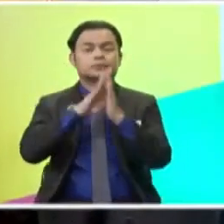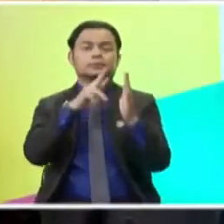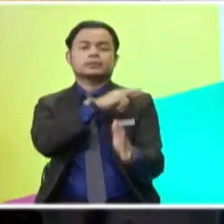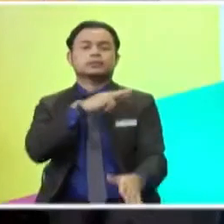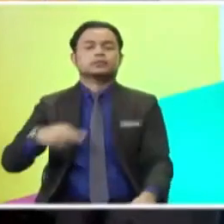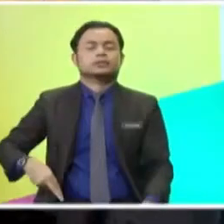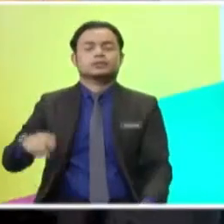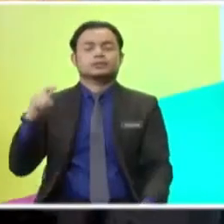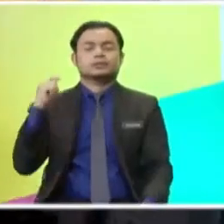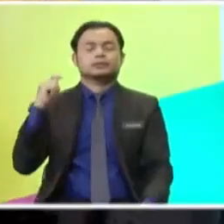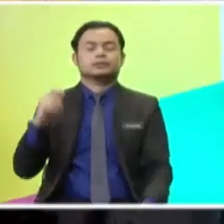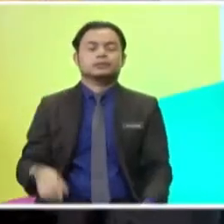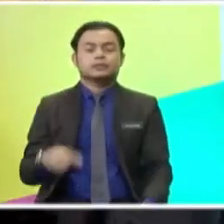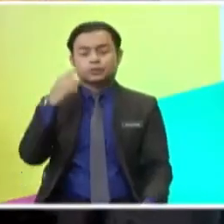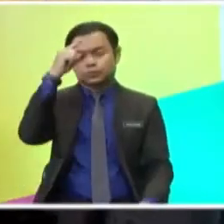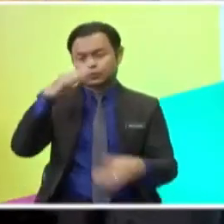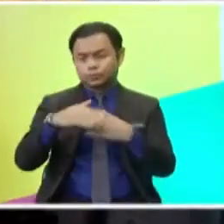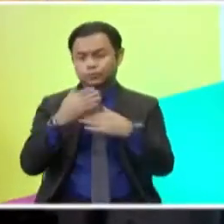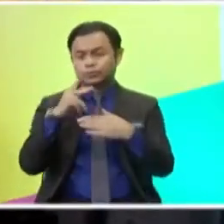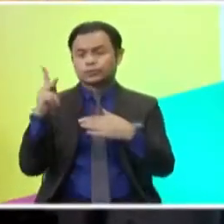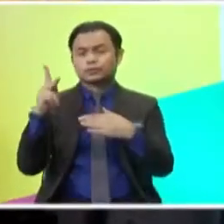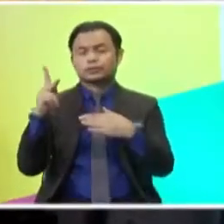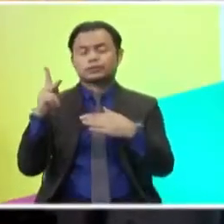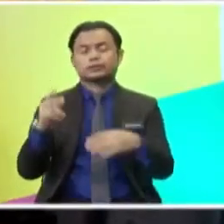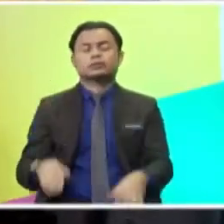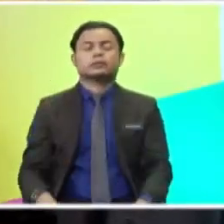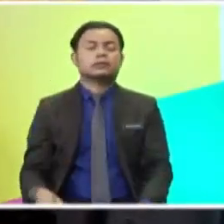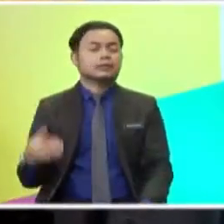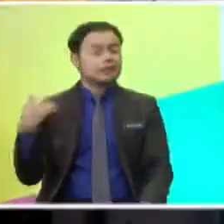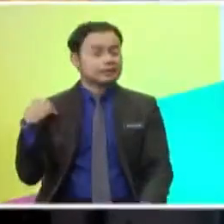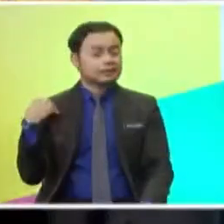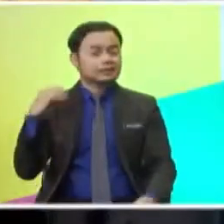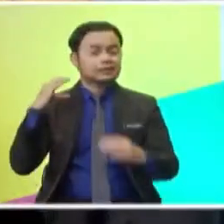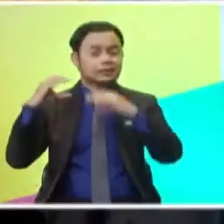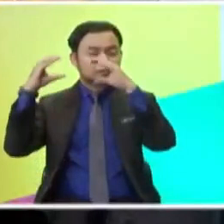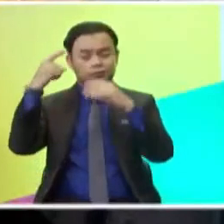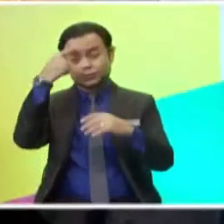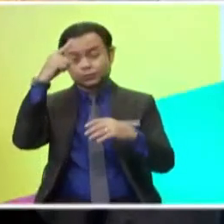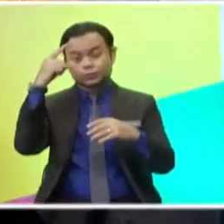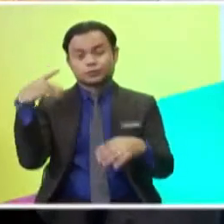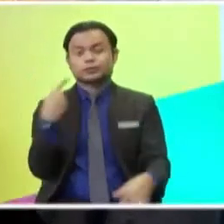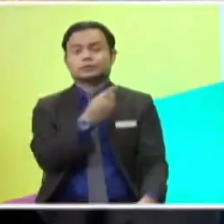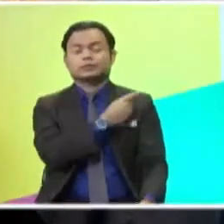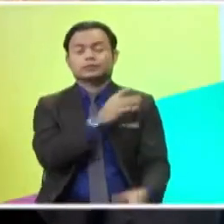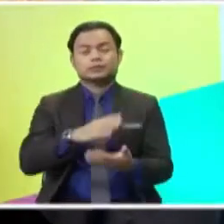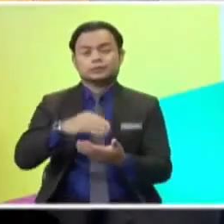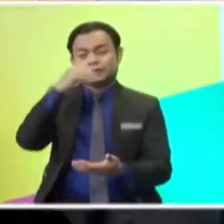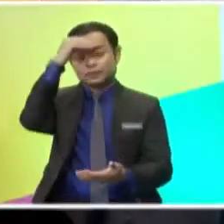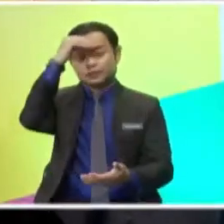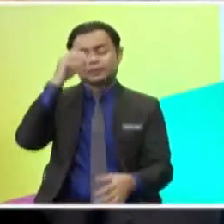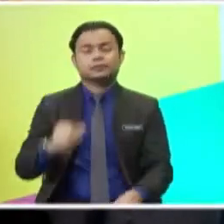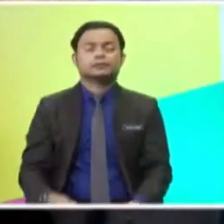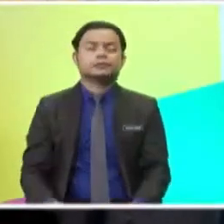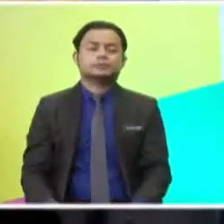Zakaria, untuk memudahkan, Cikgu Zakaria dah memberi akronim-akronimnya ya, HKM, ULM dan sebagainya agar murid-murid mudah